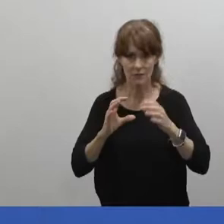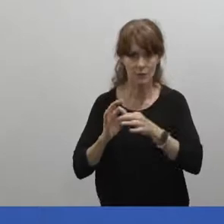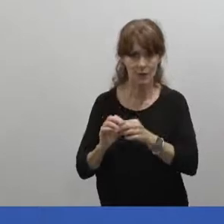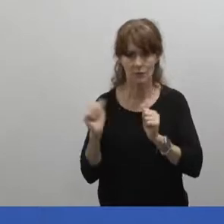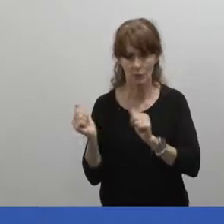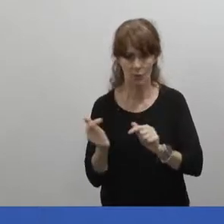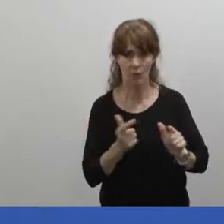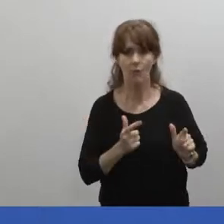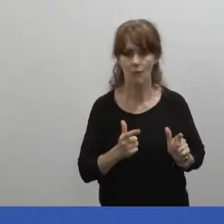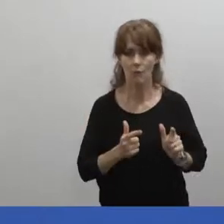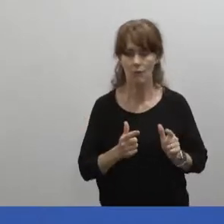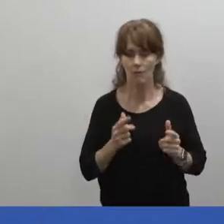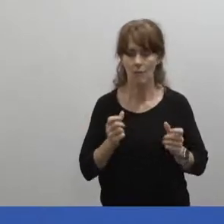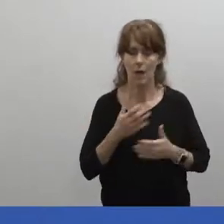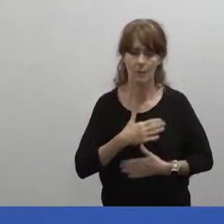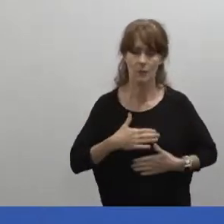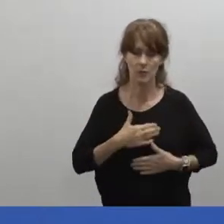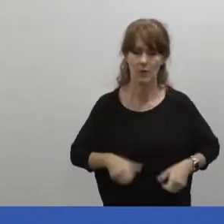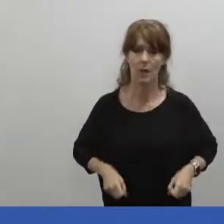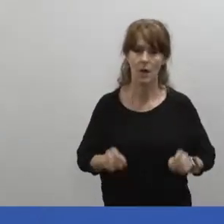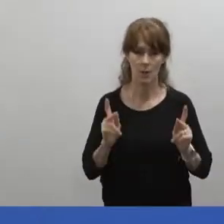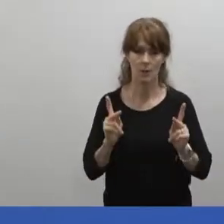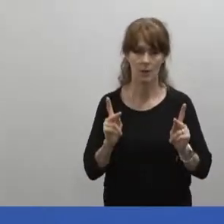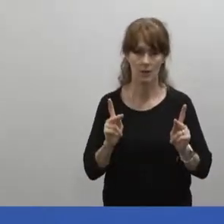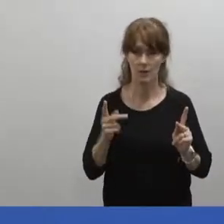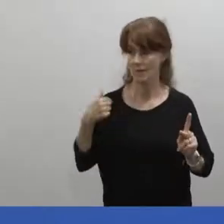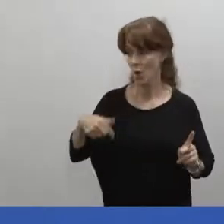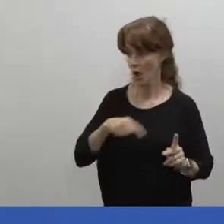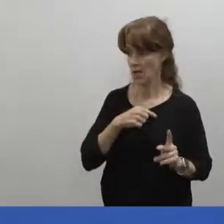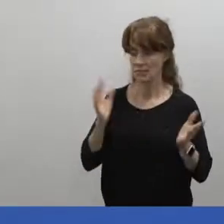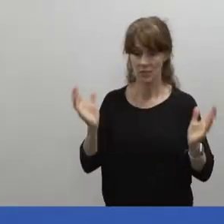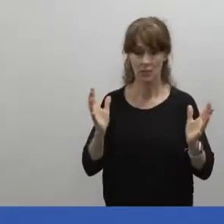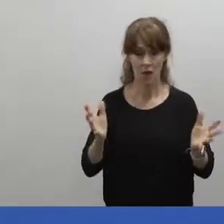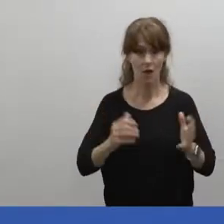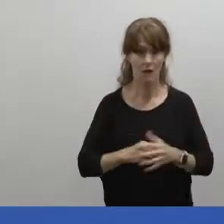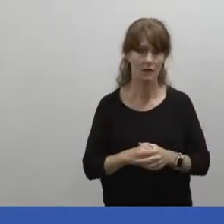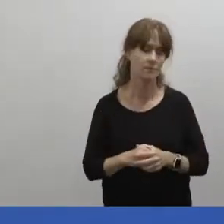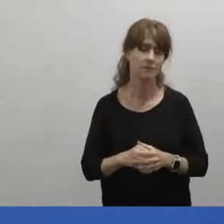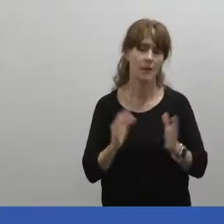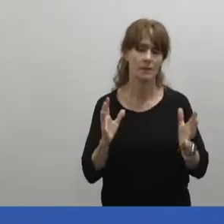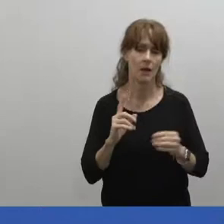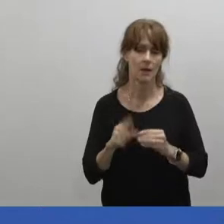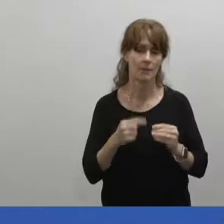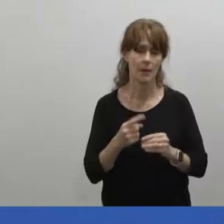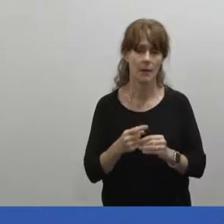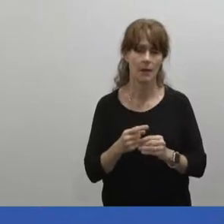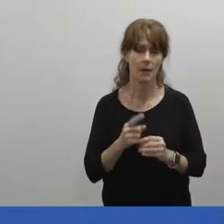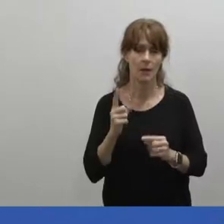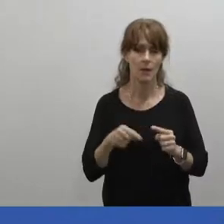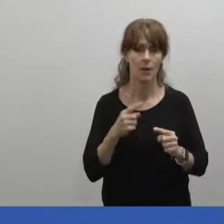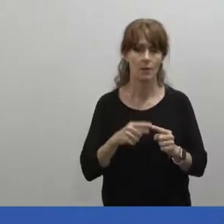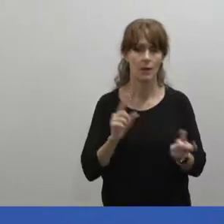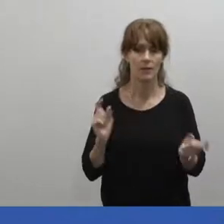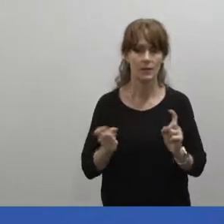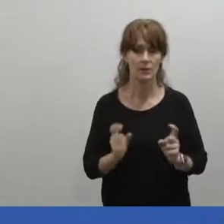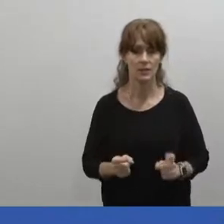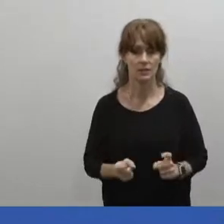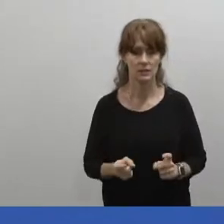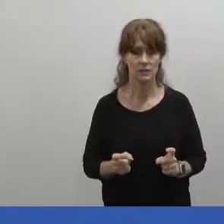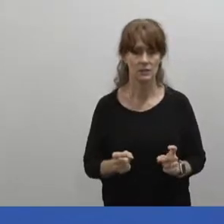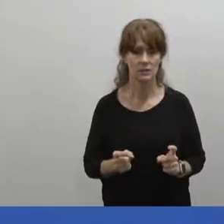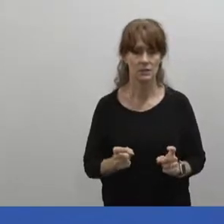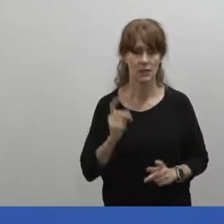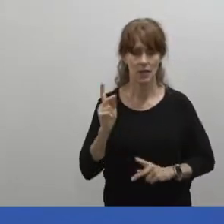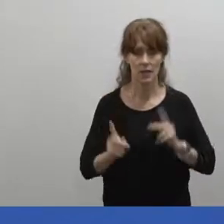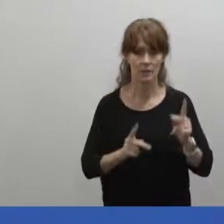dương chẳng thuê cả sân tình này hay nâng xung ở con chung phố ở ca xâm rạp ở dương miên cả bạc bí cổ nâng bê nà miên